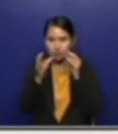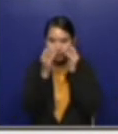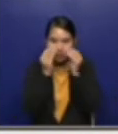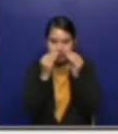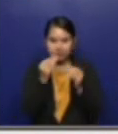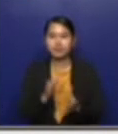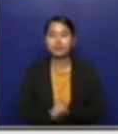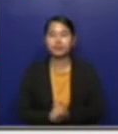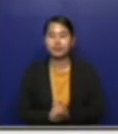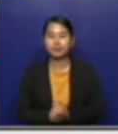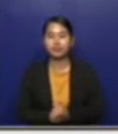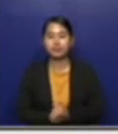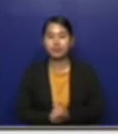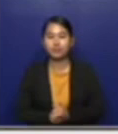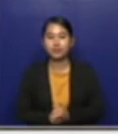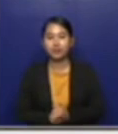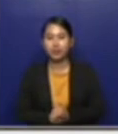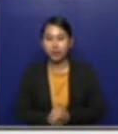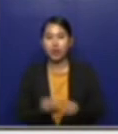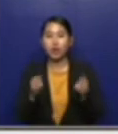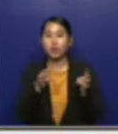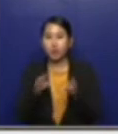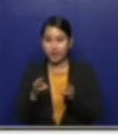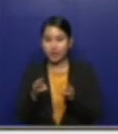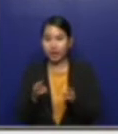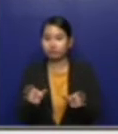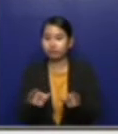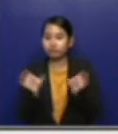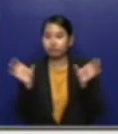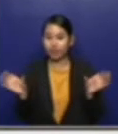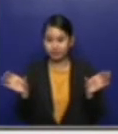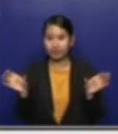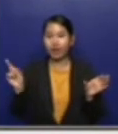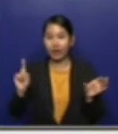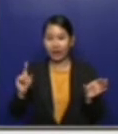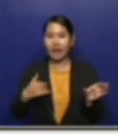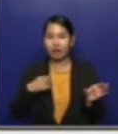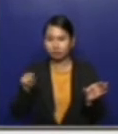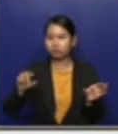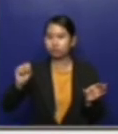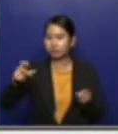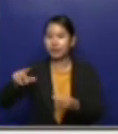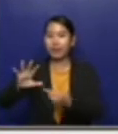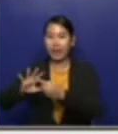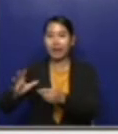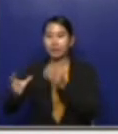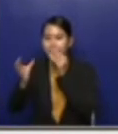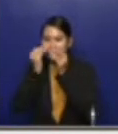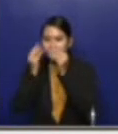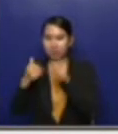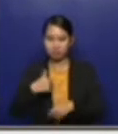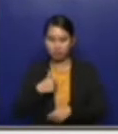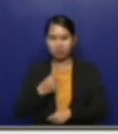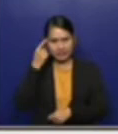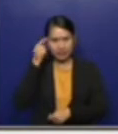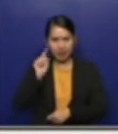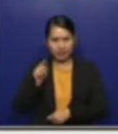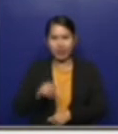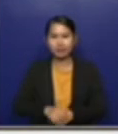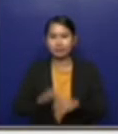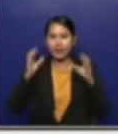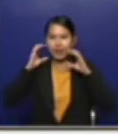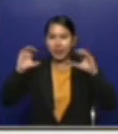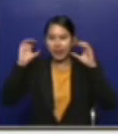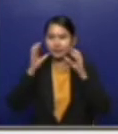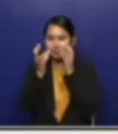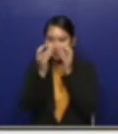างนี้ก็คือต่างคนต่างฟังนะทางแรกสภาฟังพวกผมให้รัฐบาลฟังใครผิดใครถูกคิดยัง